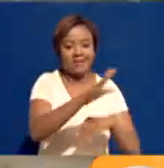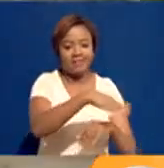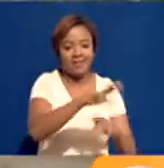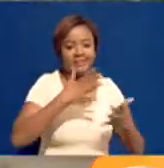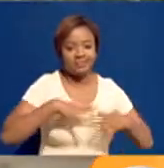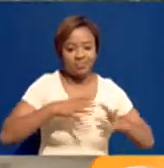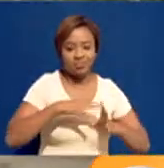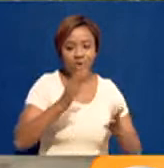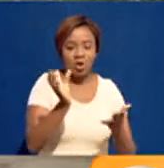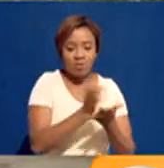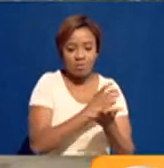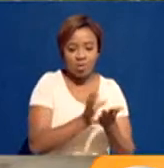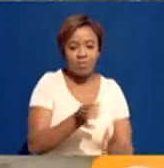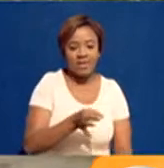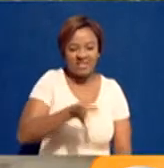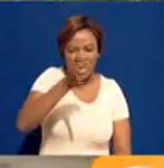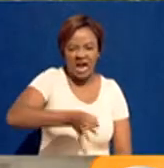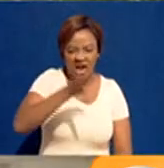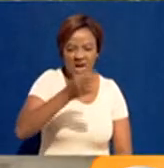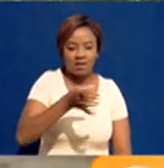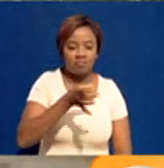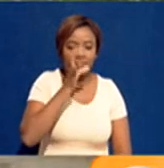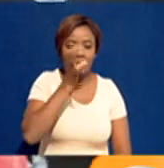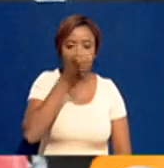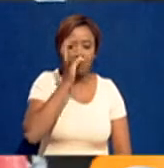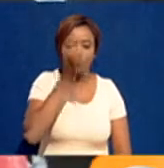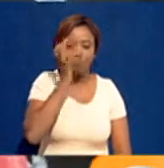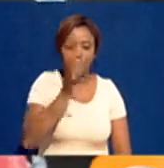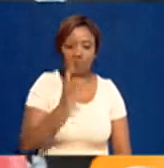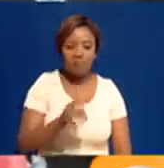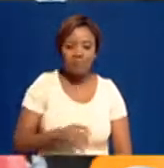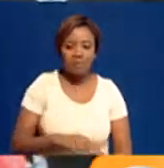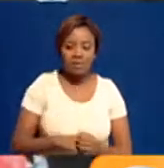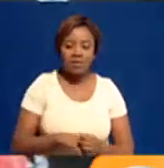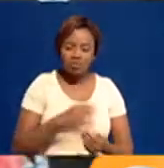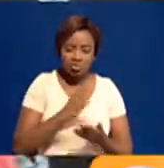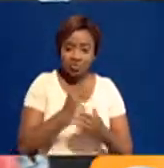na tengeneza majanga. Ilisambaza kwa sababu hata alienda paka